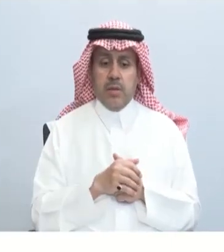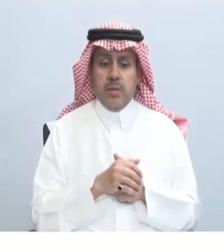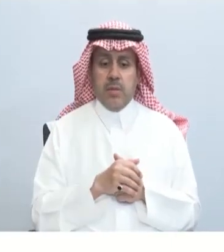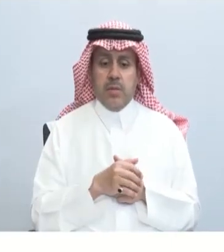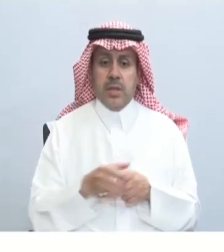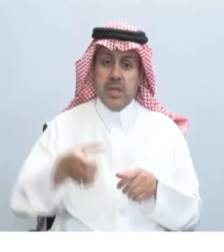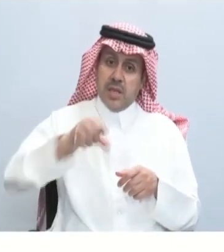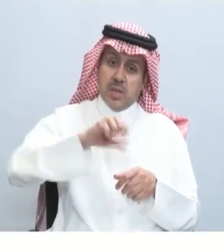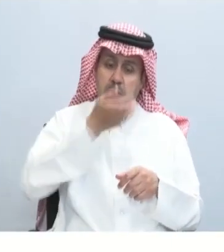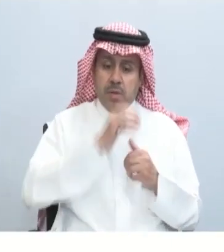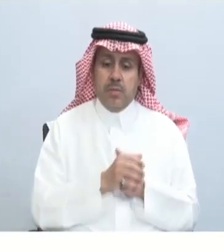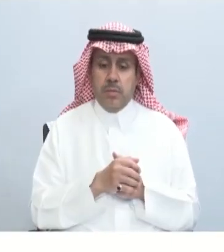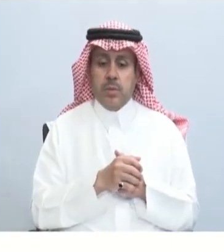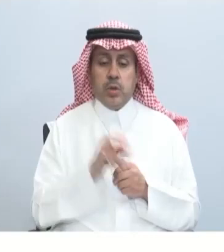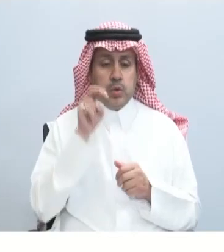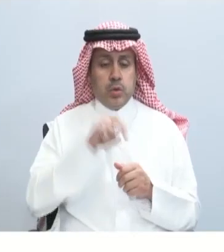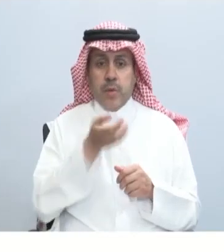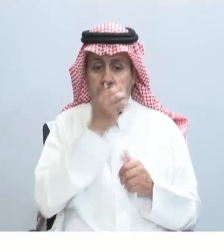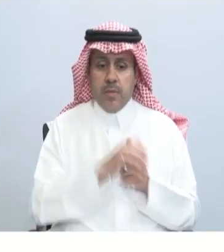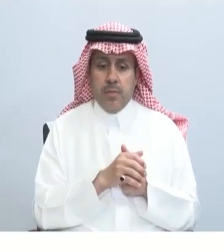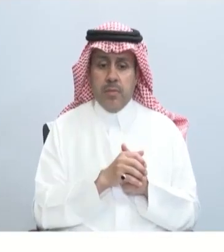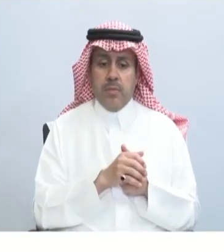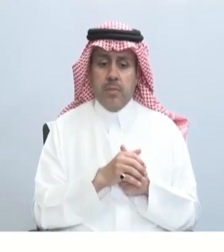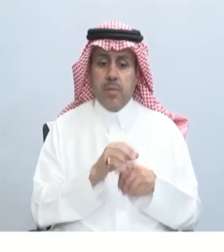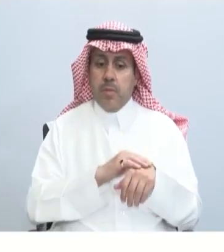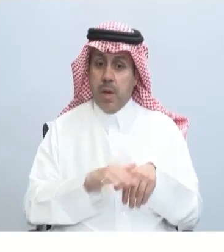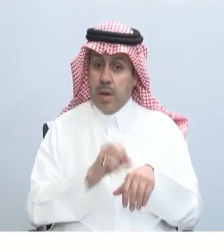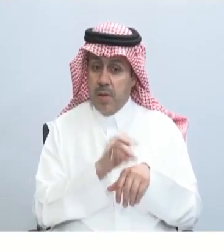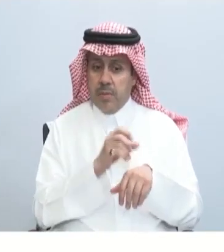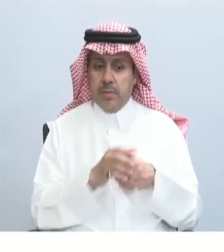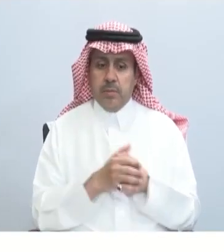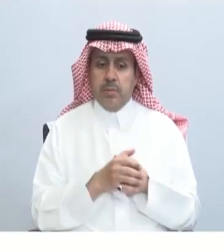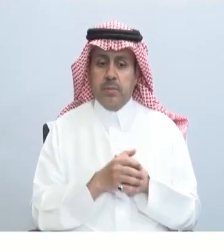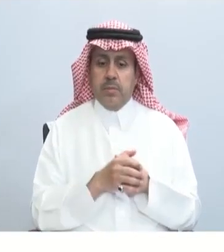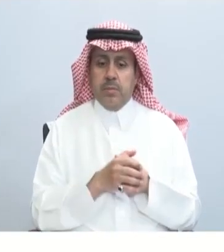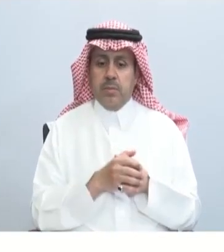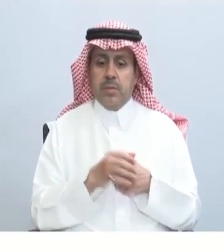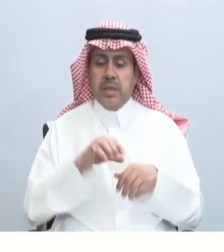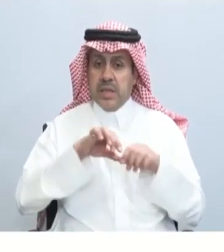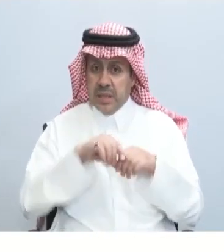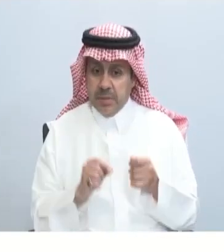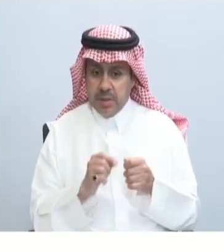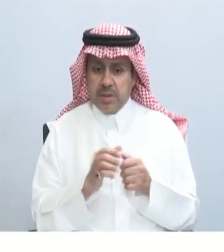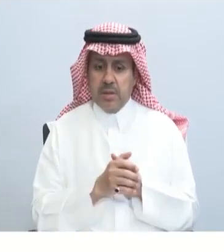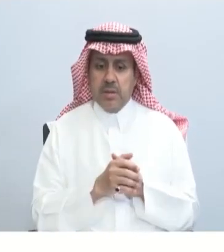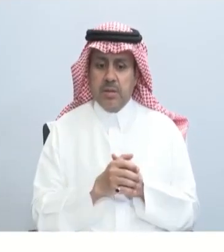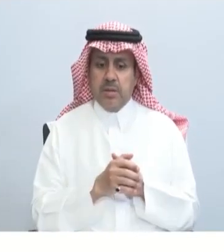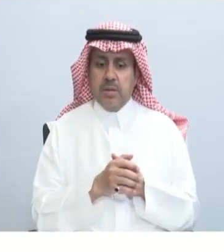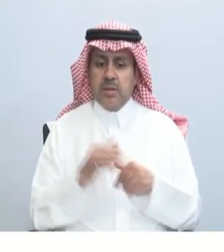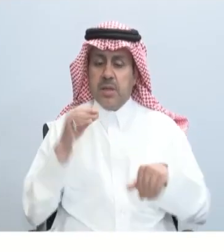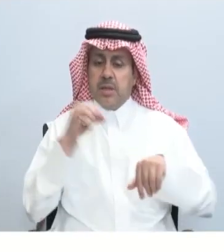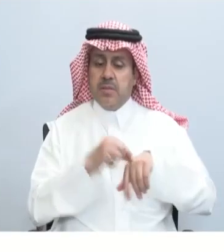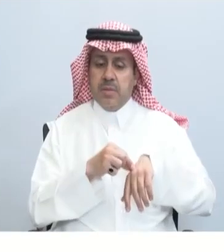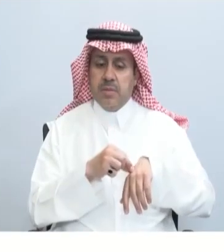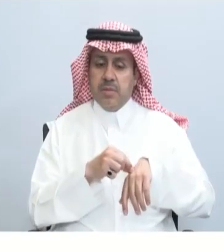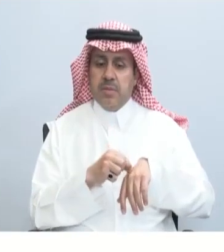يسكب الماء فلما رات فاطمه ان الماء لا يزيد الدم الا كثره اخذت قطعه من حصير ف احرقتها وسقتها